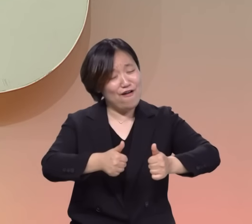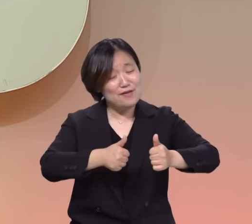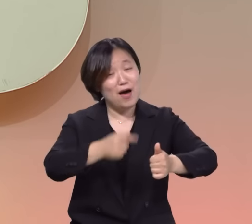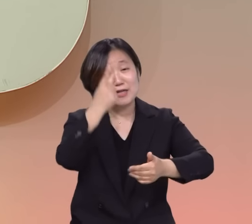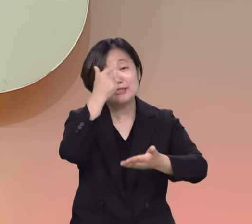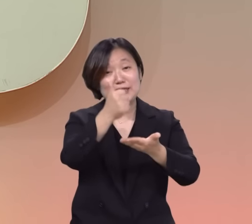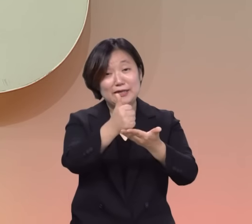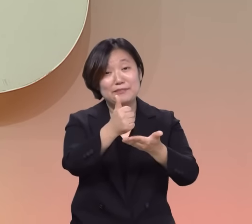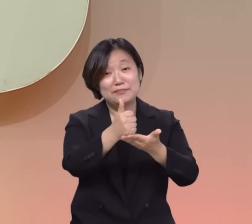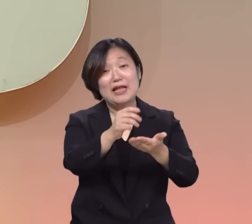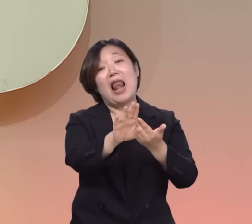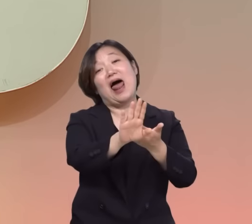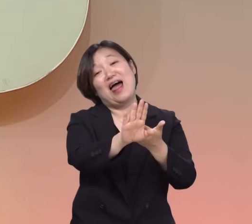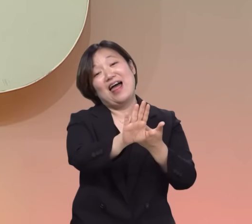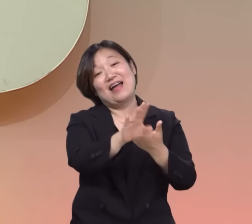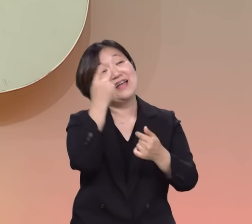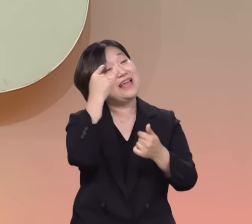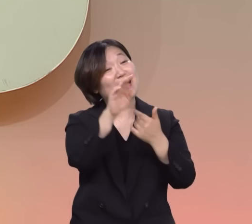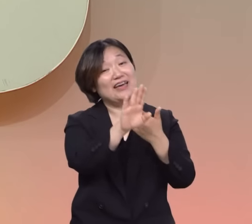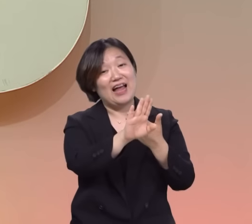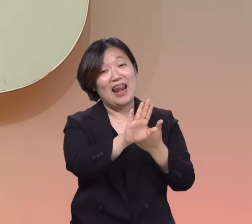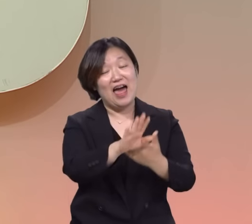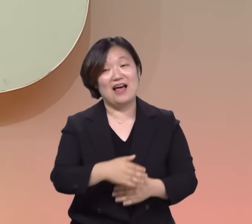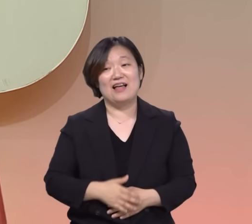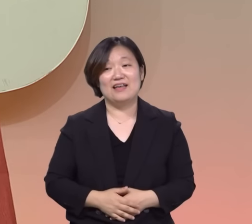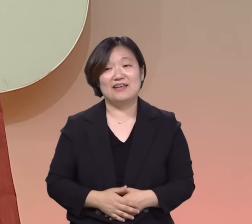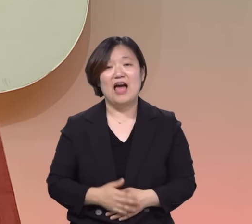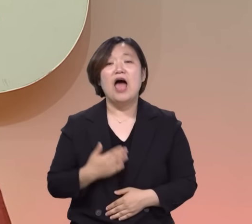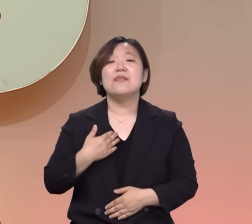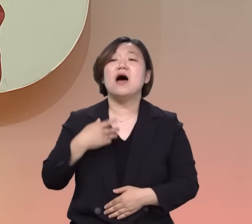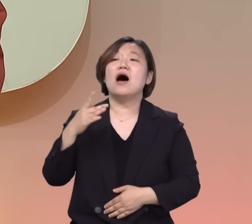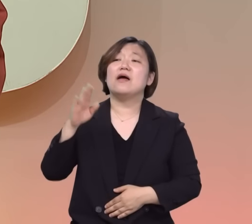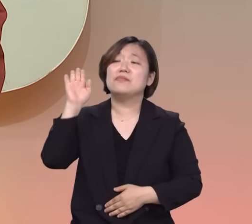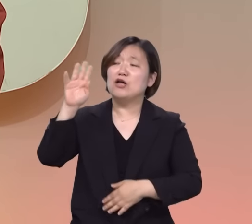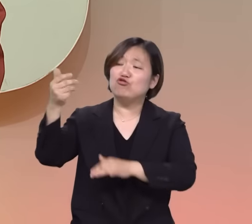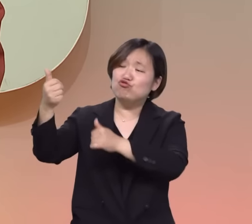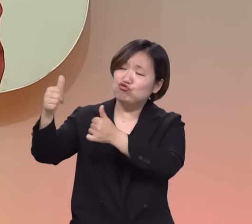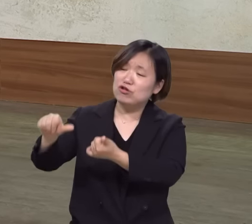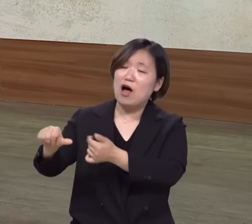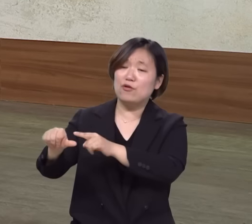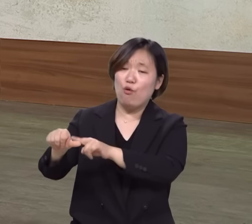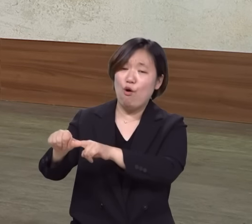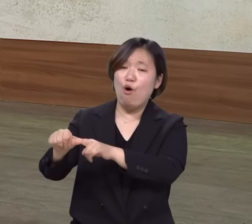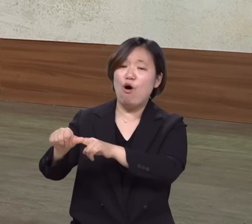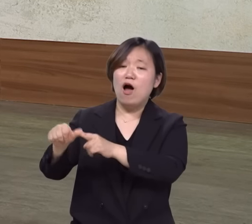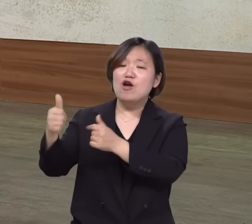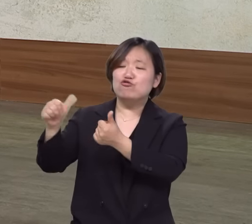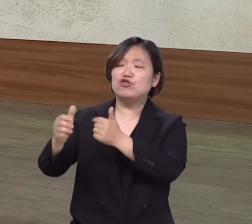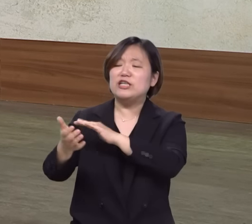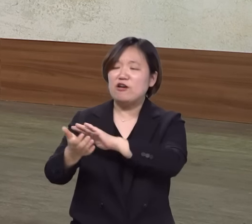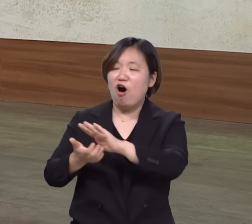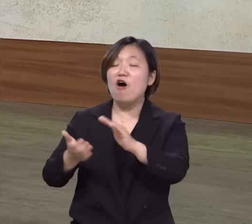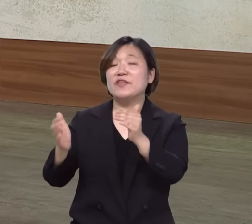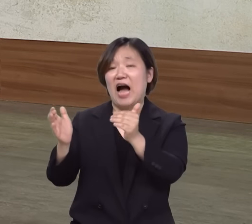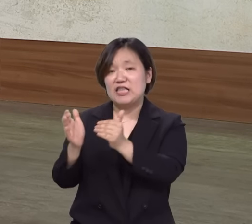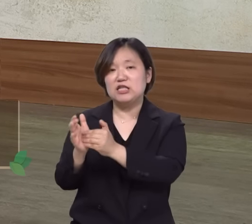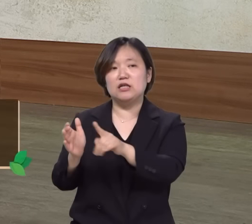여러분 그래 죽을 때 죽더라도 부처님께 기도하고